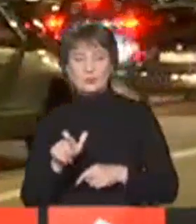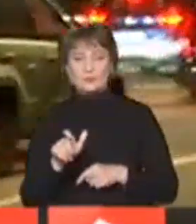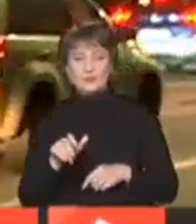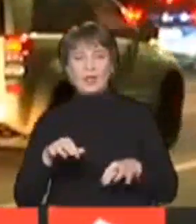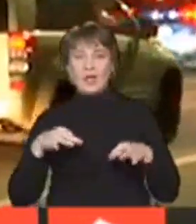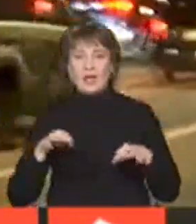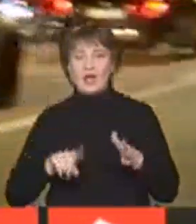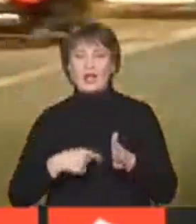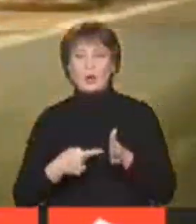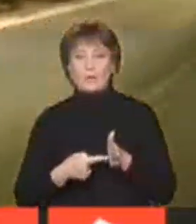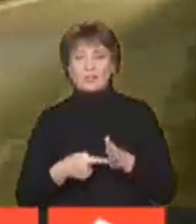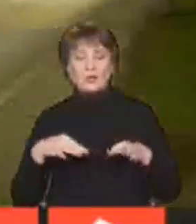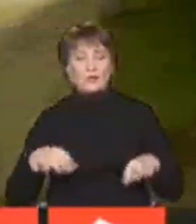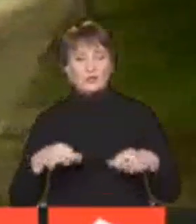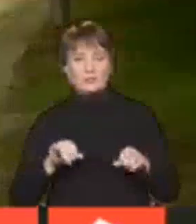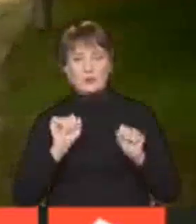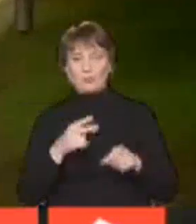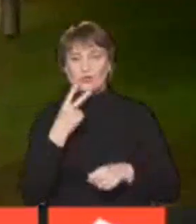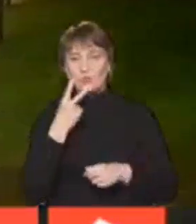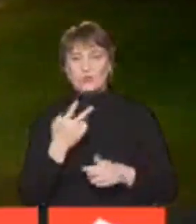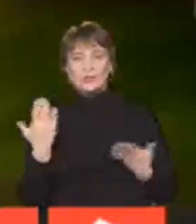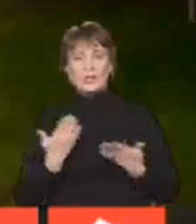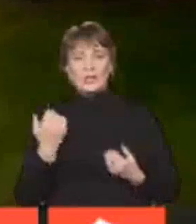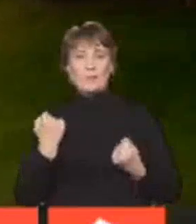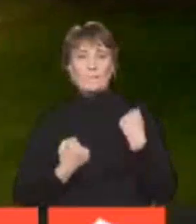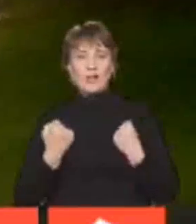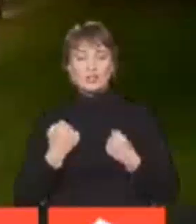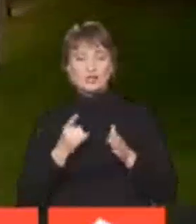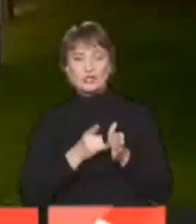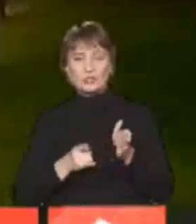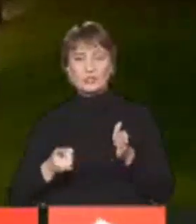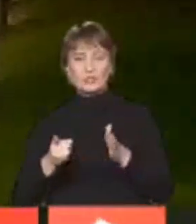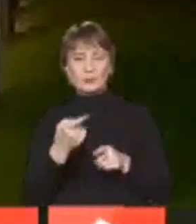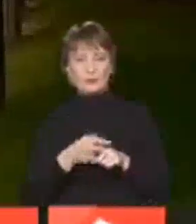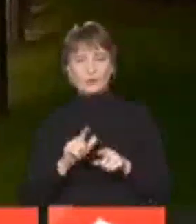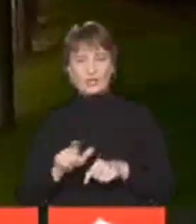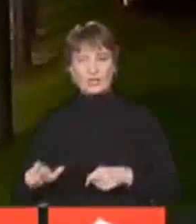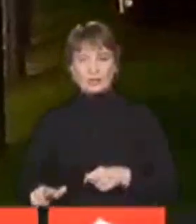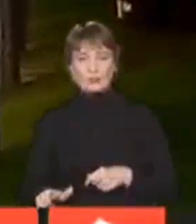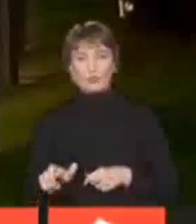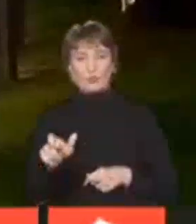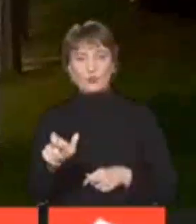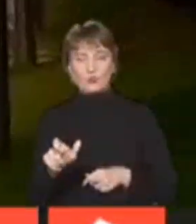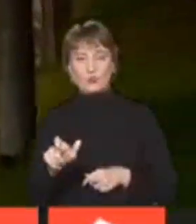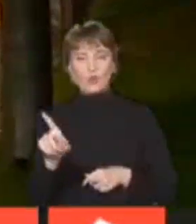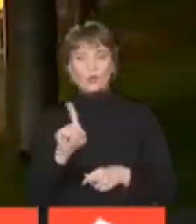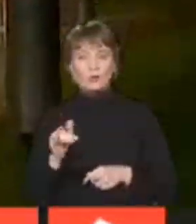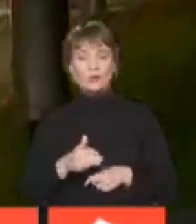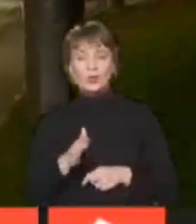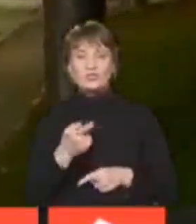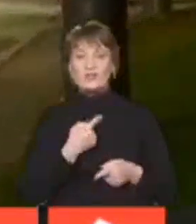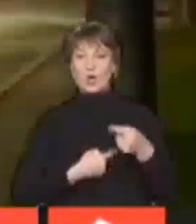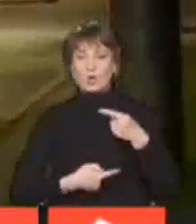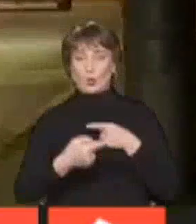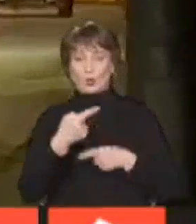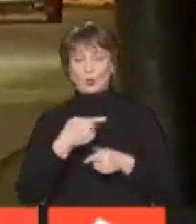транспорту. Ну, можете, до речі, бачити машини, які, власне, їдуть цією смугою. Щодо зворотнього напрямку, то можу сказати,